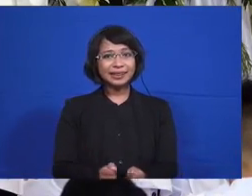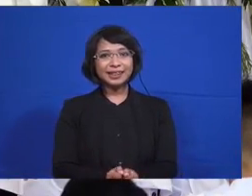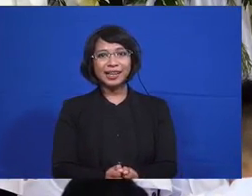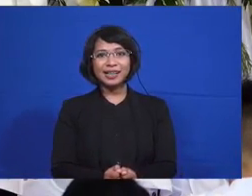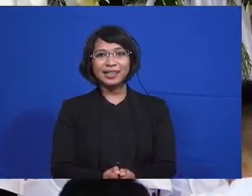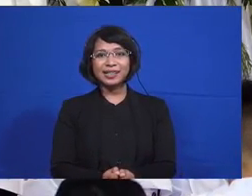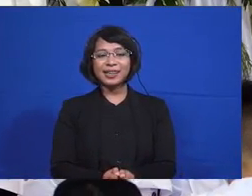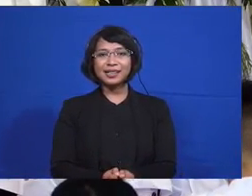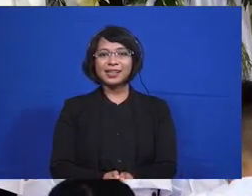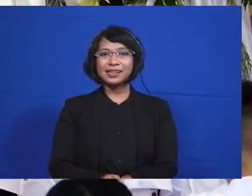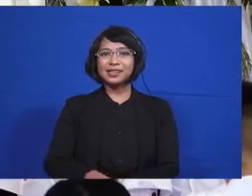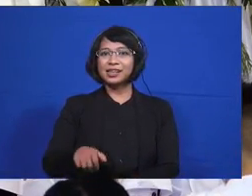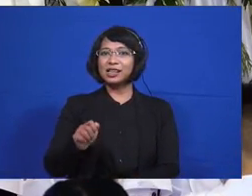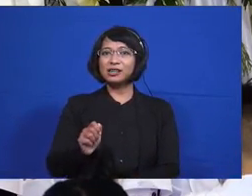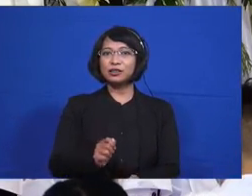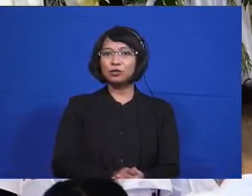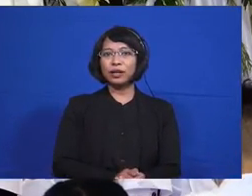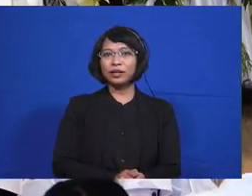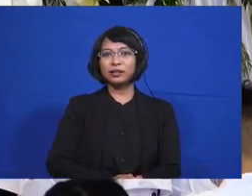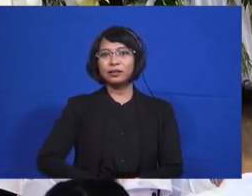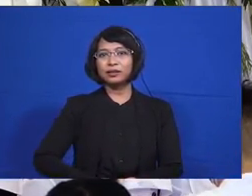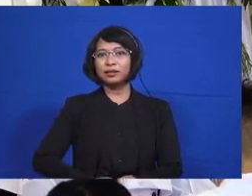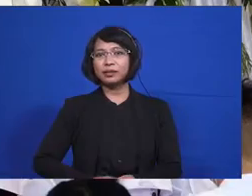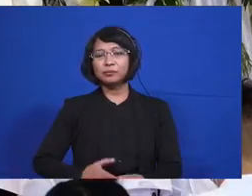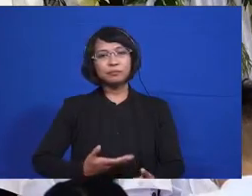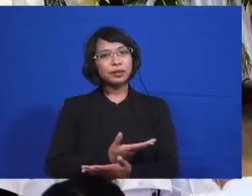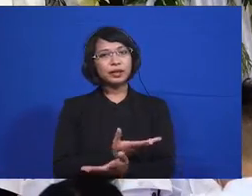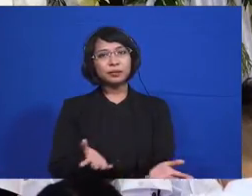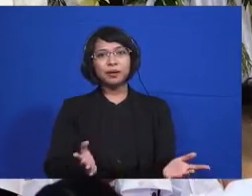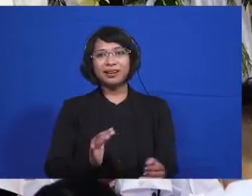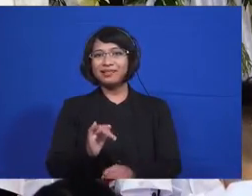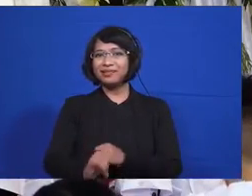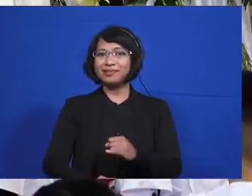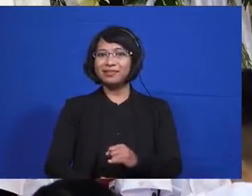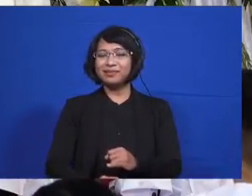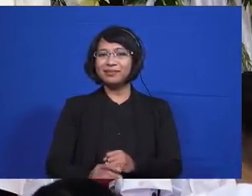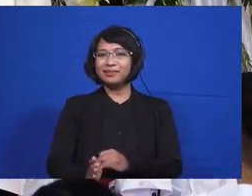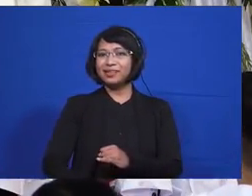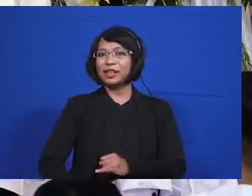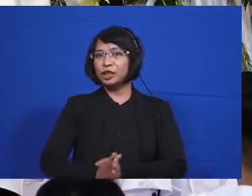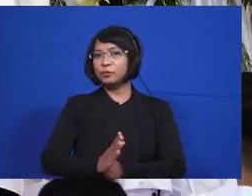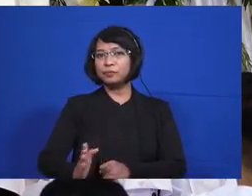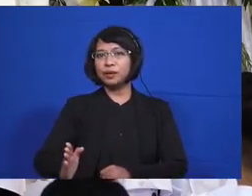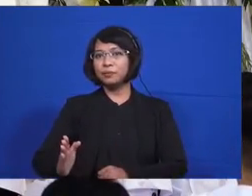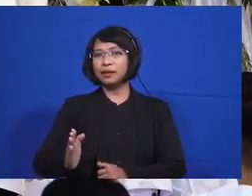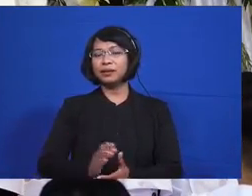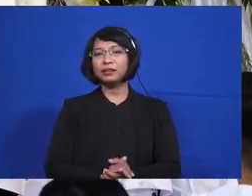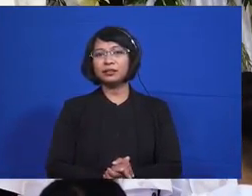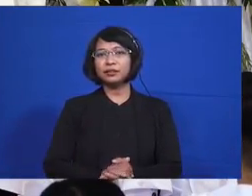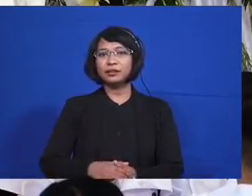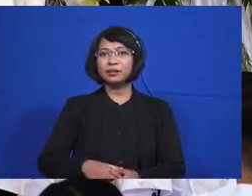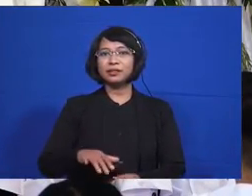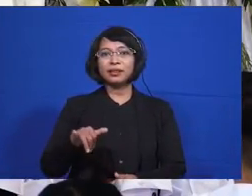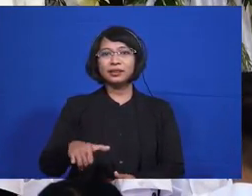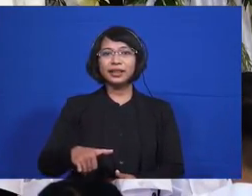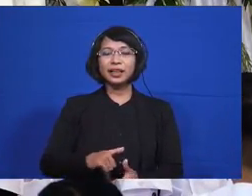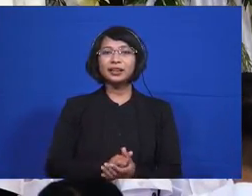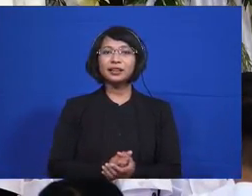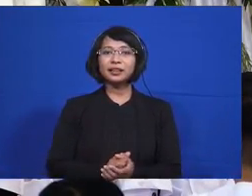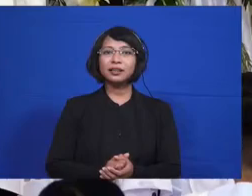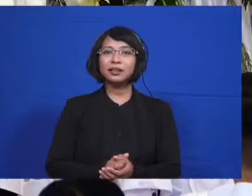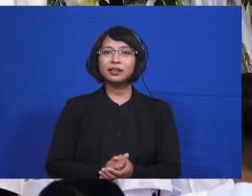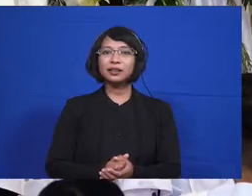Dengan demikian telah berkembang martabat imamat dan jabatan para Lewita yang diperlengkapi